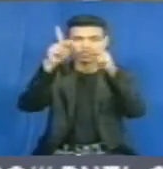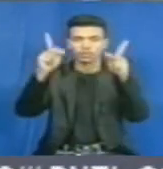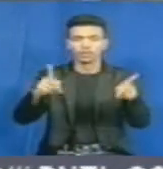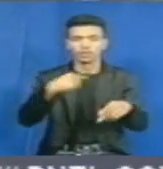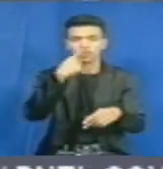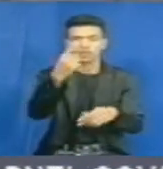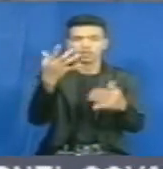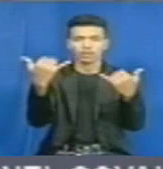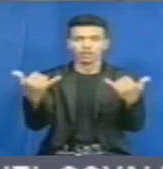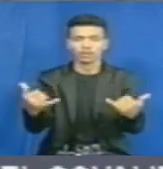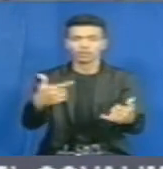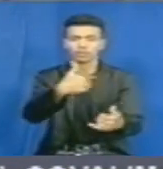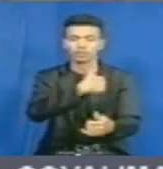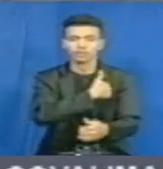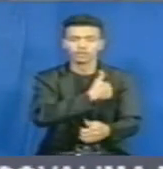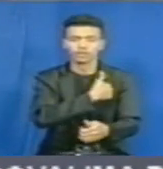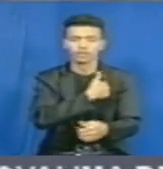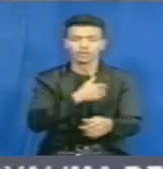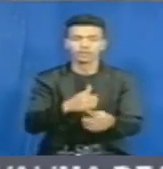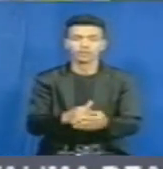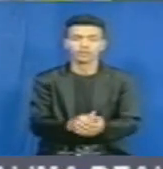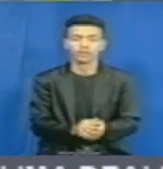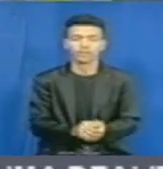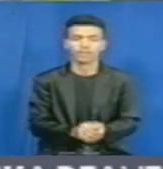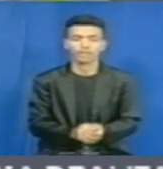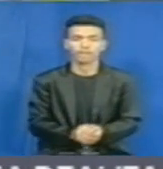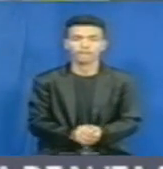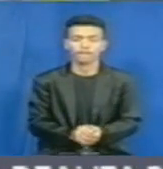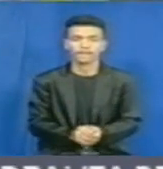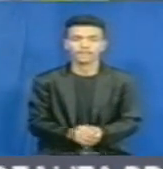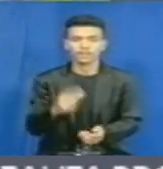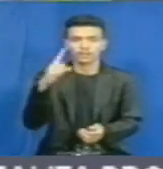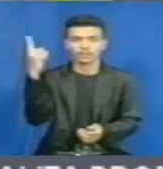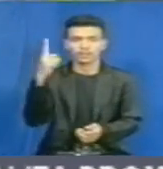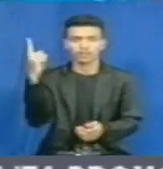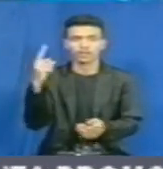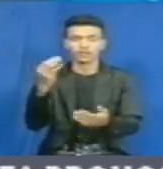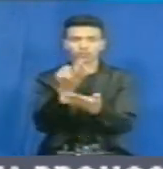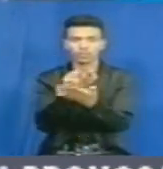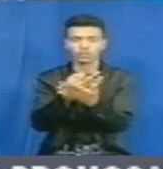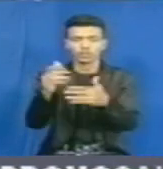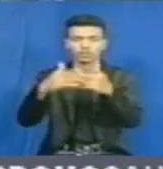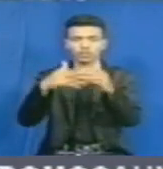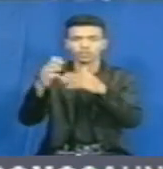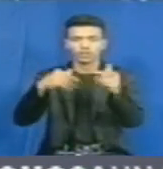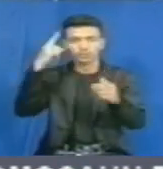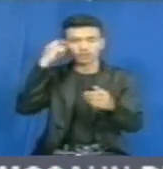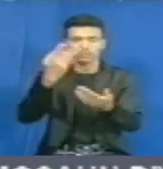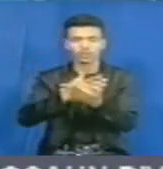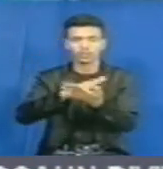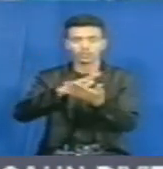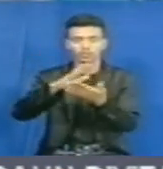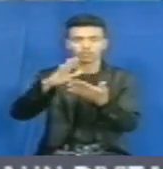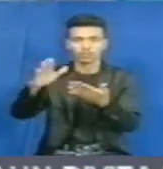da daune bebidas açucaradas hanesan Fanta, Coca-Cola sena fatin ho preço normal tamba sosaret ia loza kik